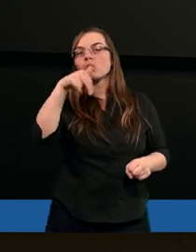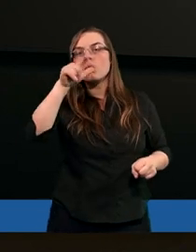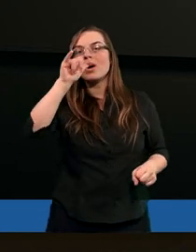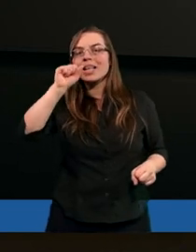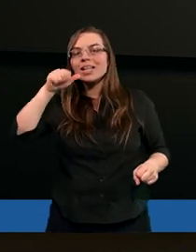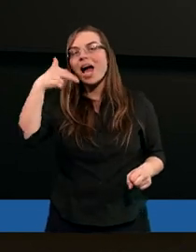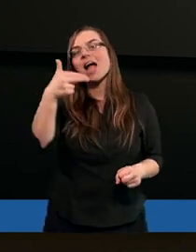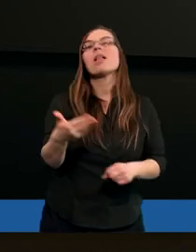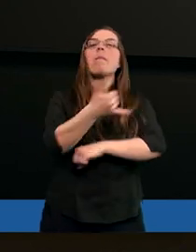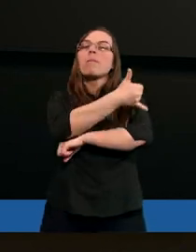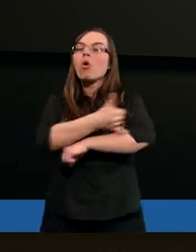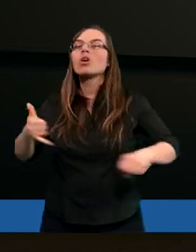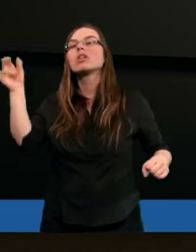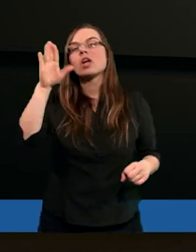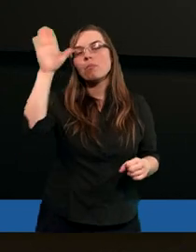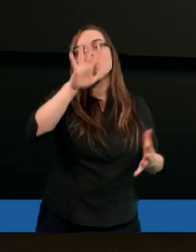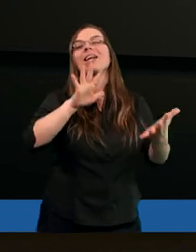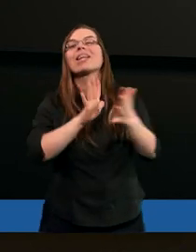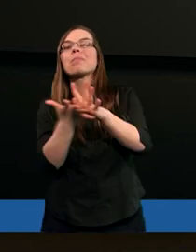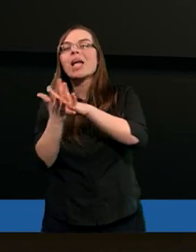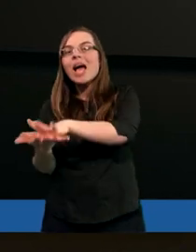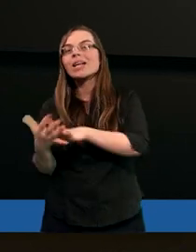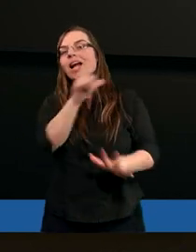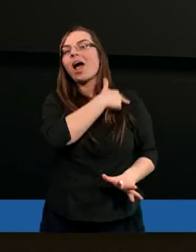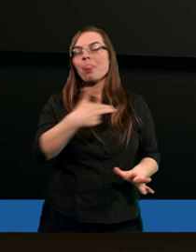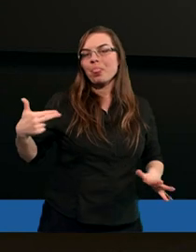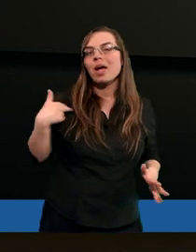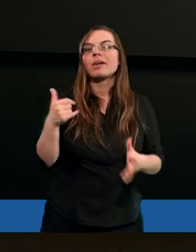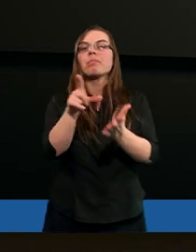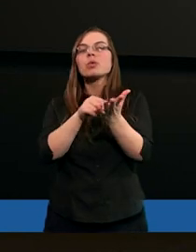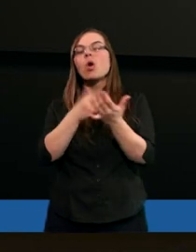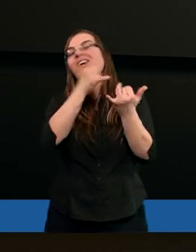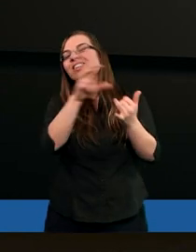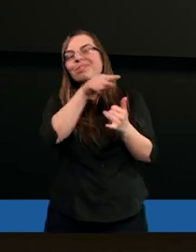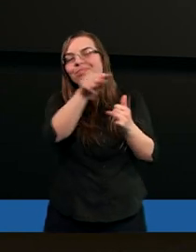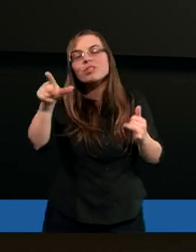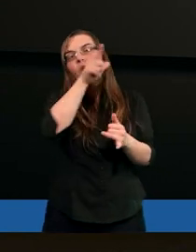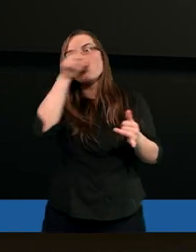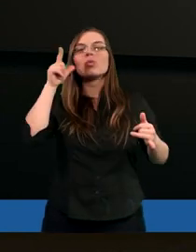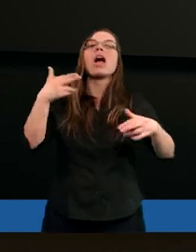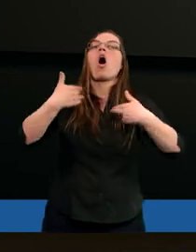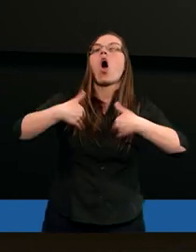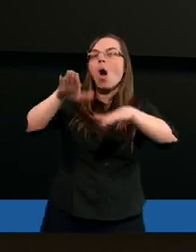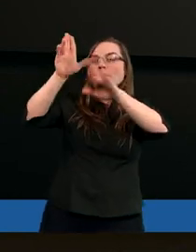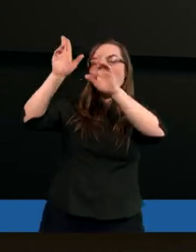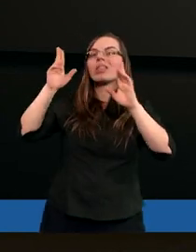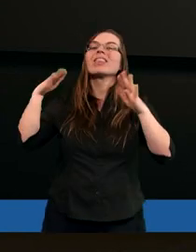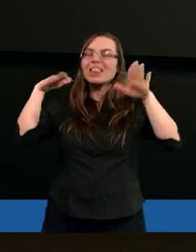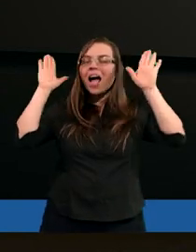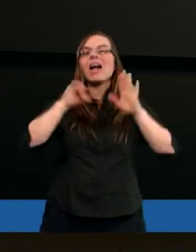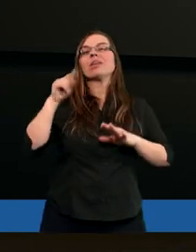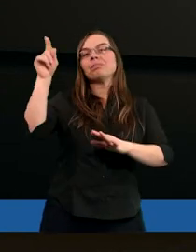podkreślił, że Bóg zmienia nas i Piotr czy wielu inni poddali się tej